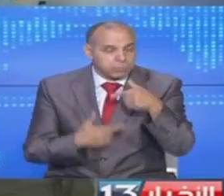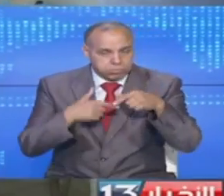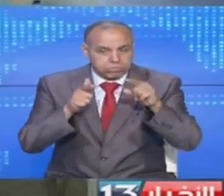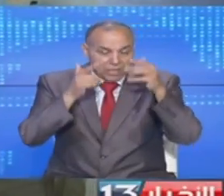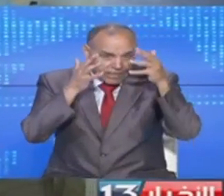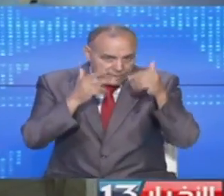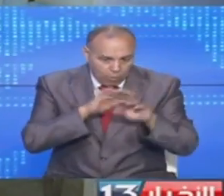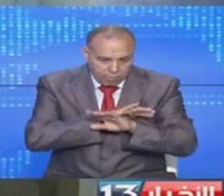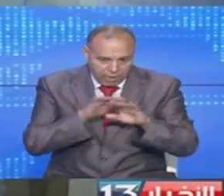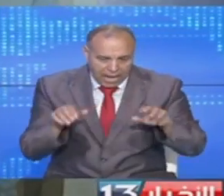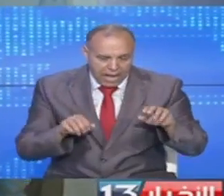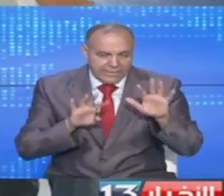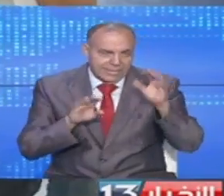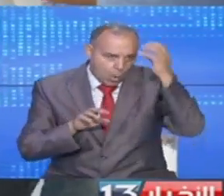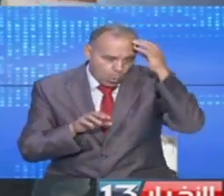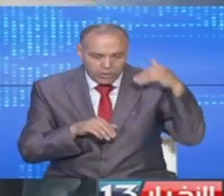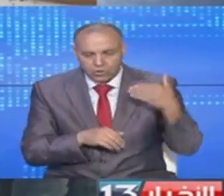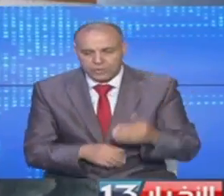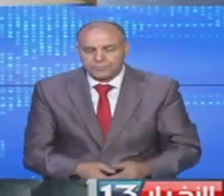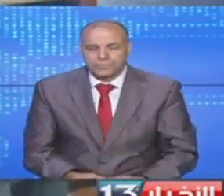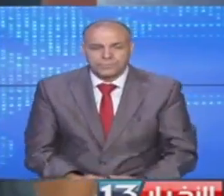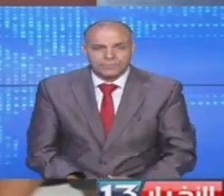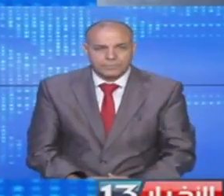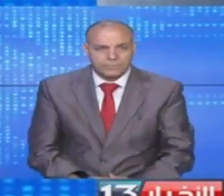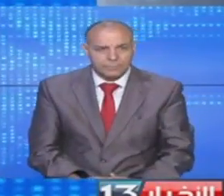عن نتائجها في 9 من أوت المقبل.